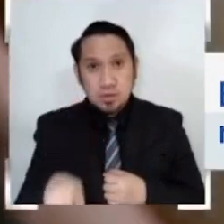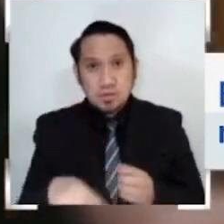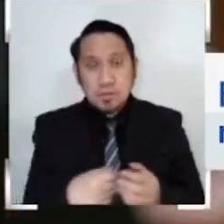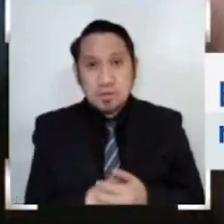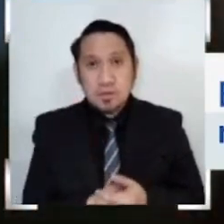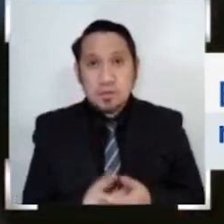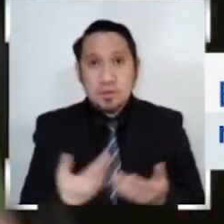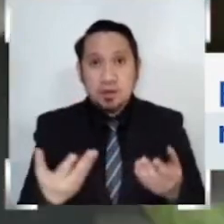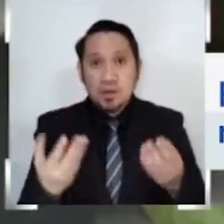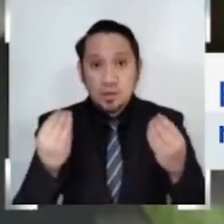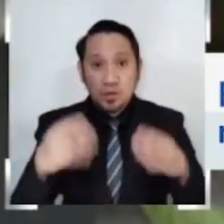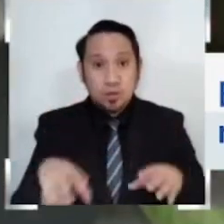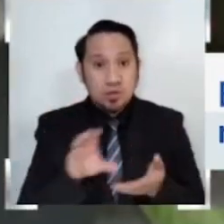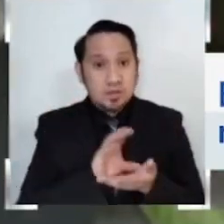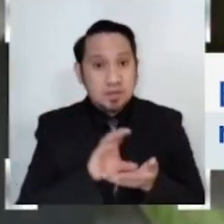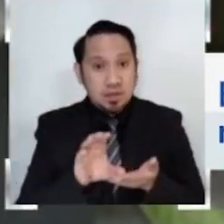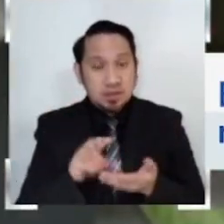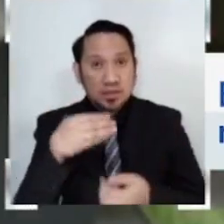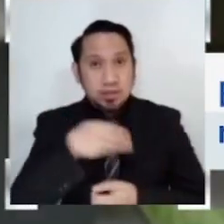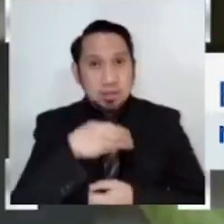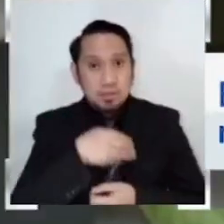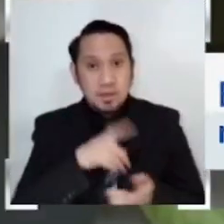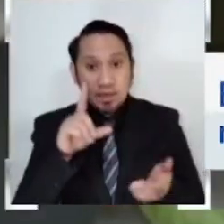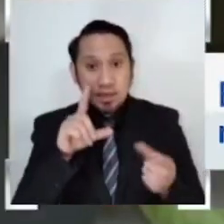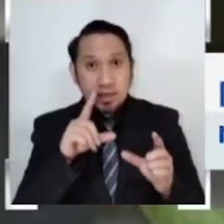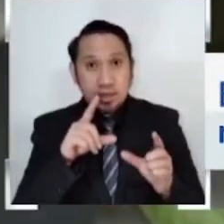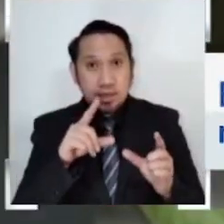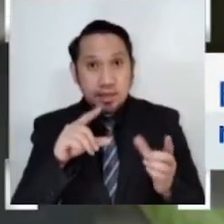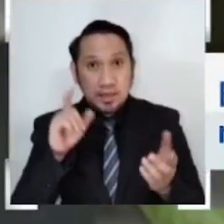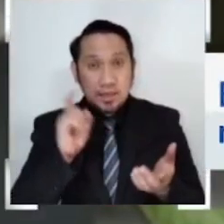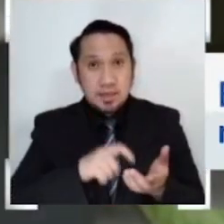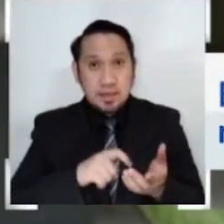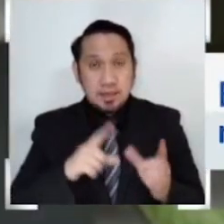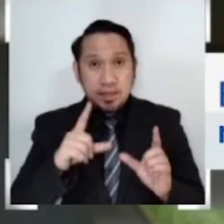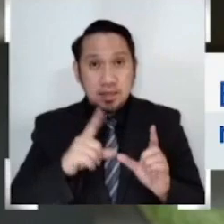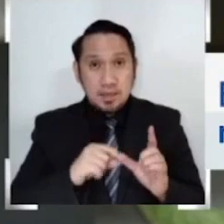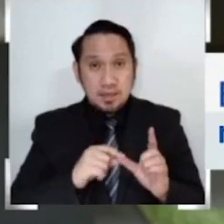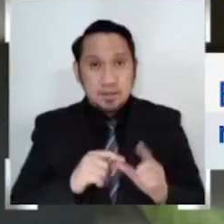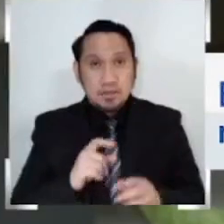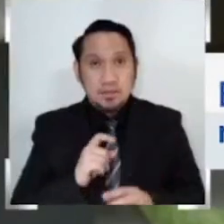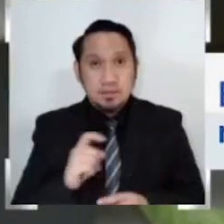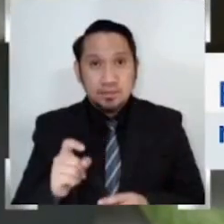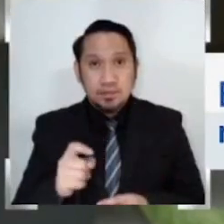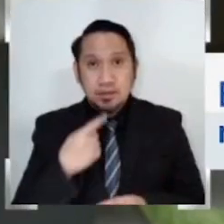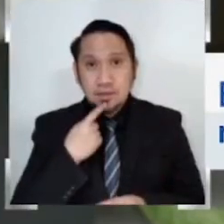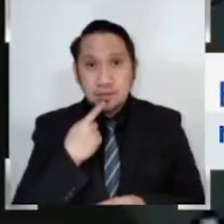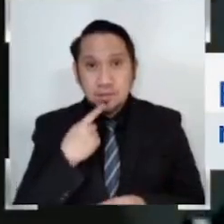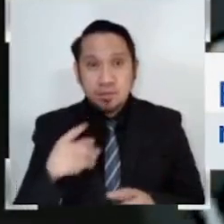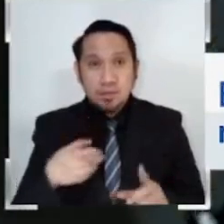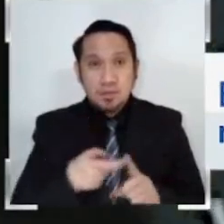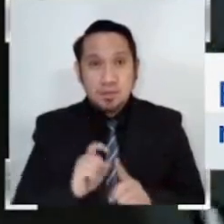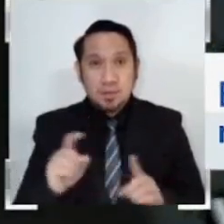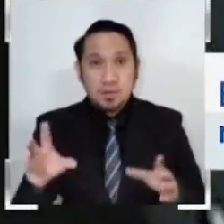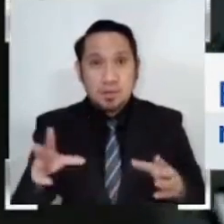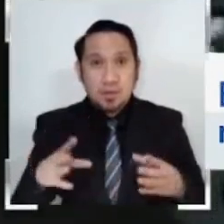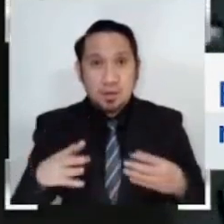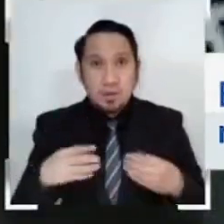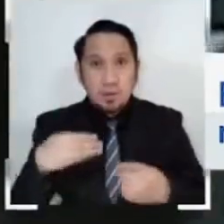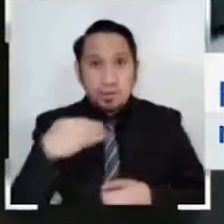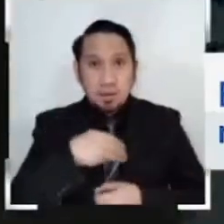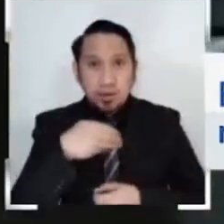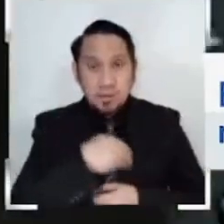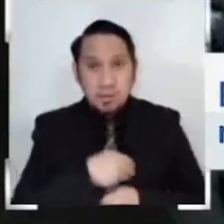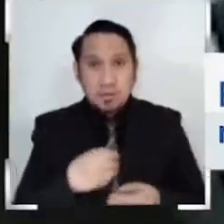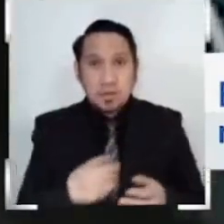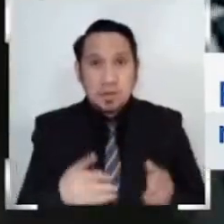sa kanyang bank account nang i-click niya ang link na nakalakip sa text message na natanggap mula raw sa isang bangko na nag-aalok raw noon